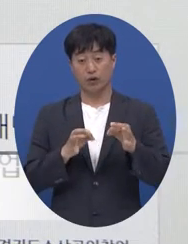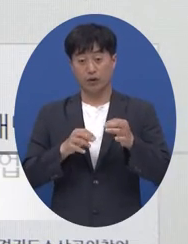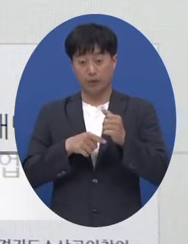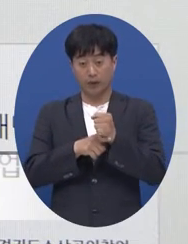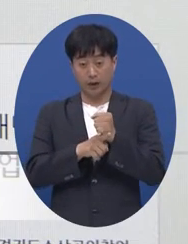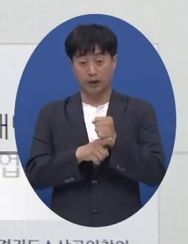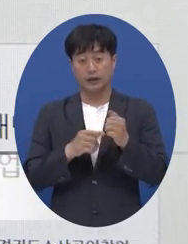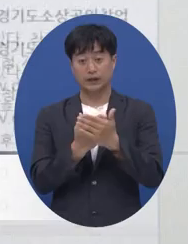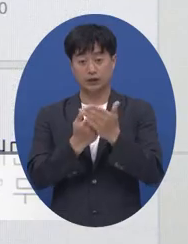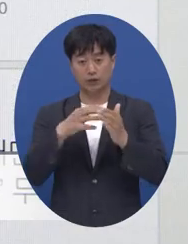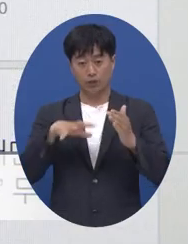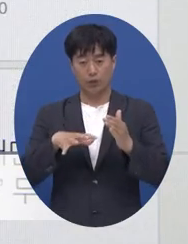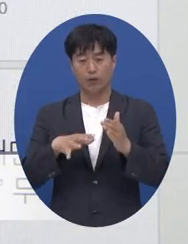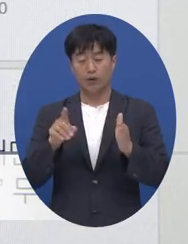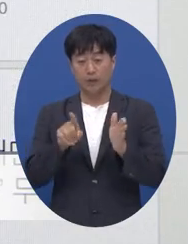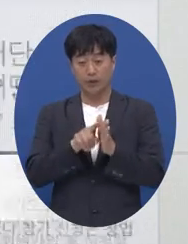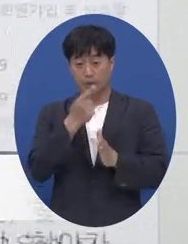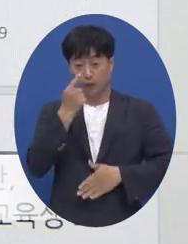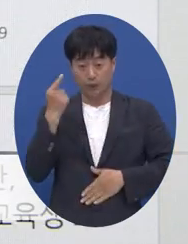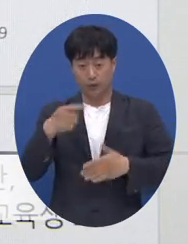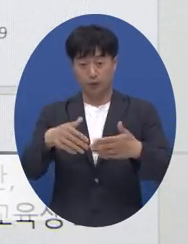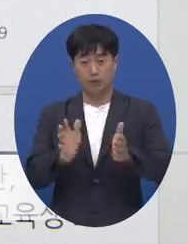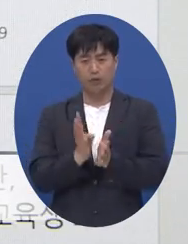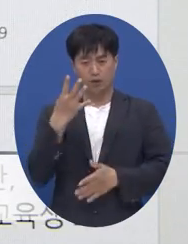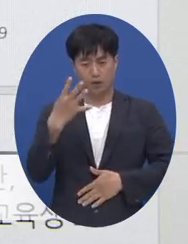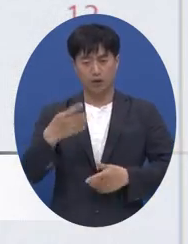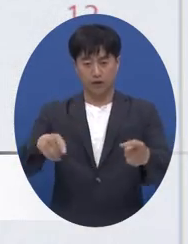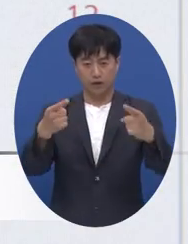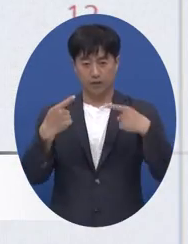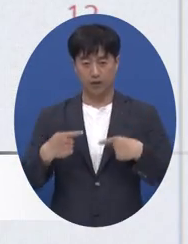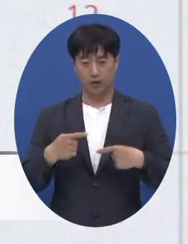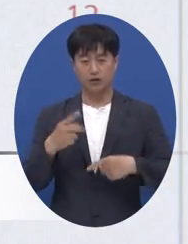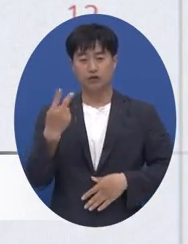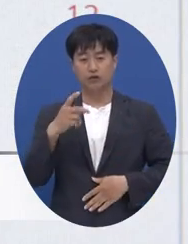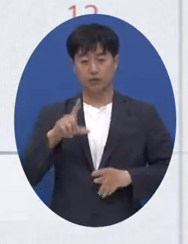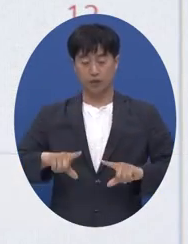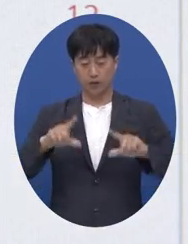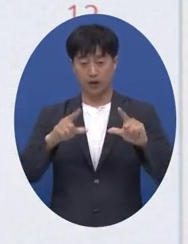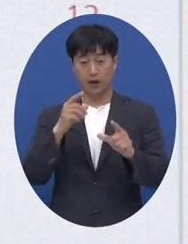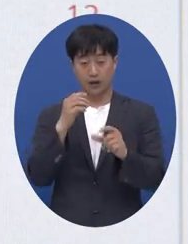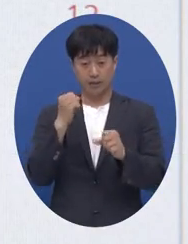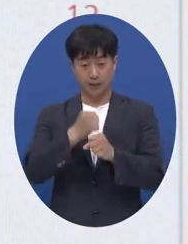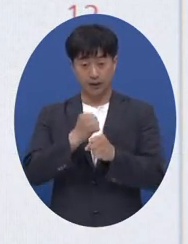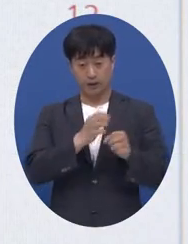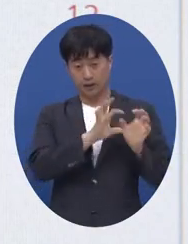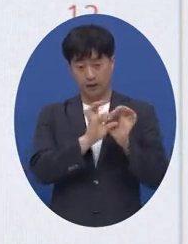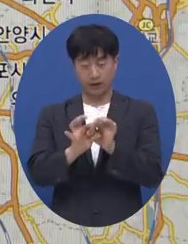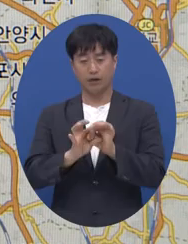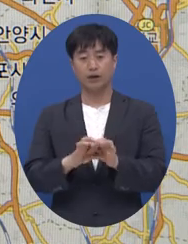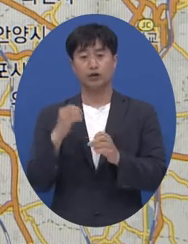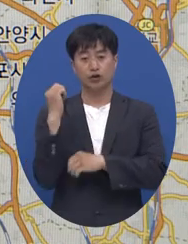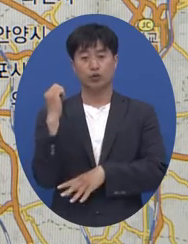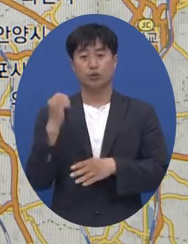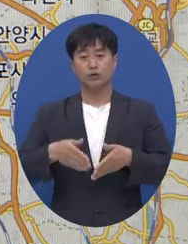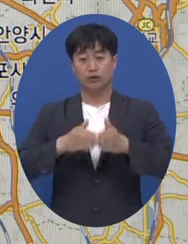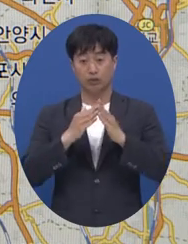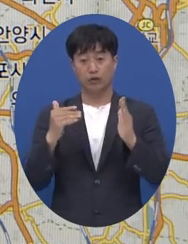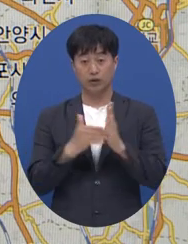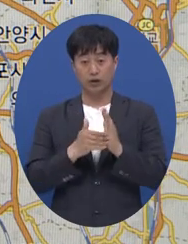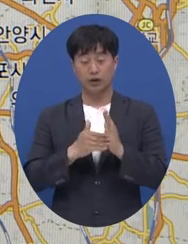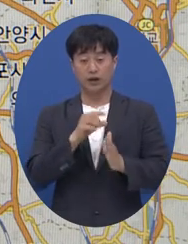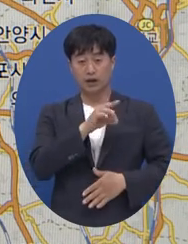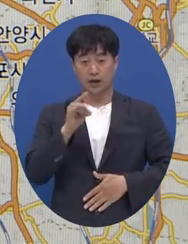경기신용보증재단 등 4개 공공기관이 참여해 오는 2021년까지 개발이 이어집니다. 플랫폼이 다 갖춰지면 각